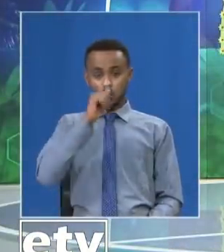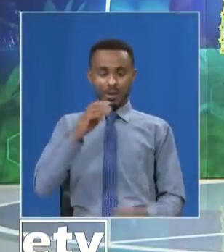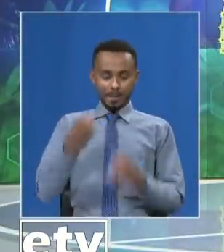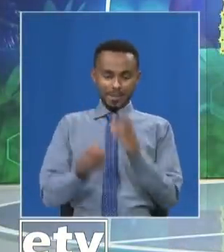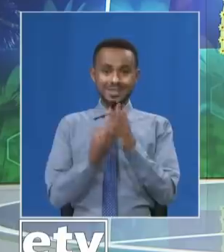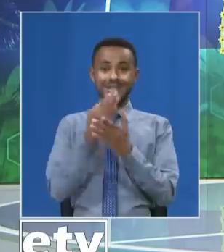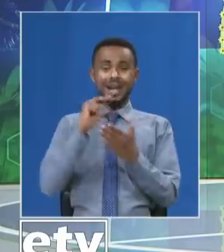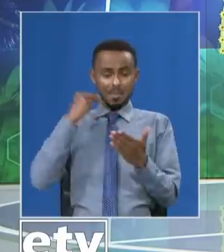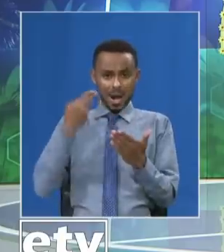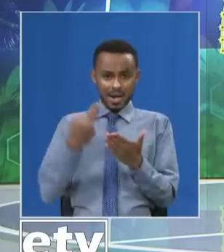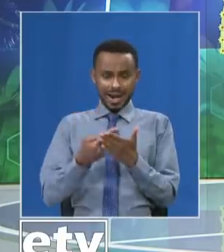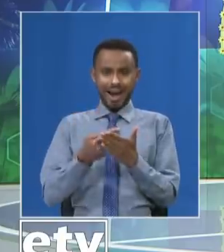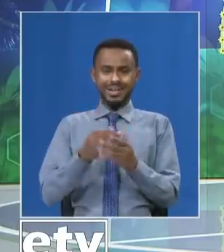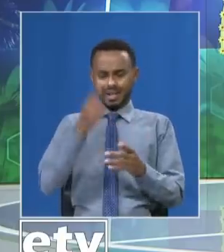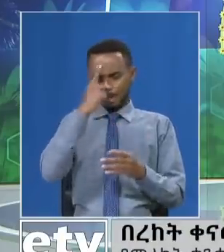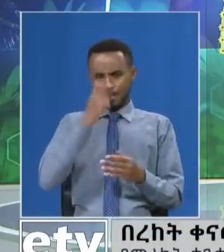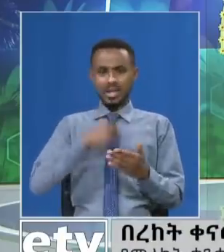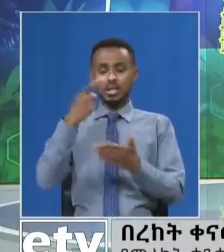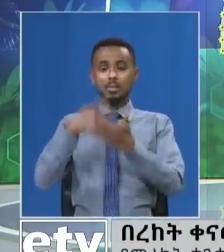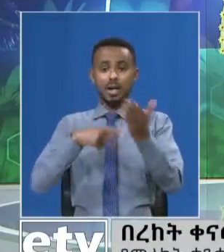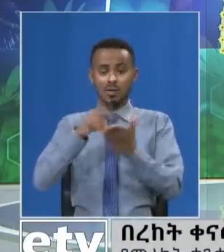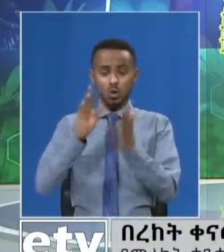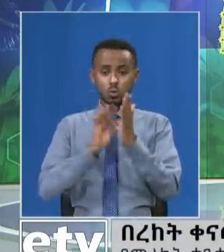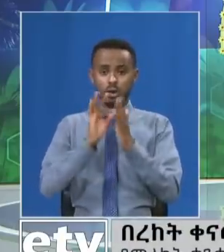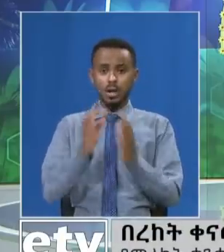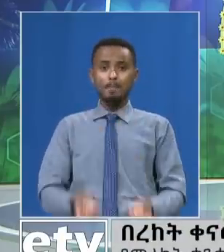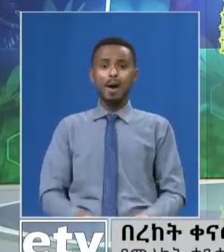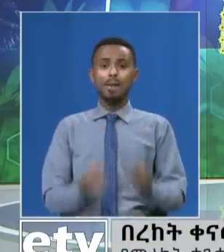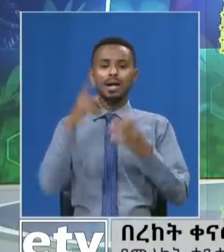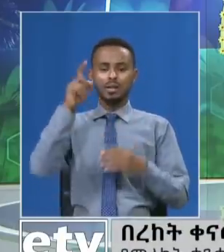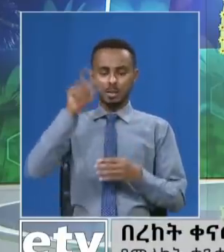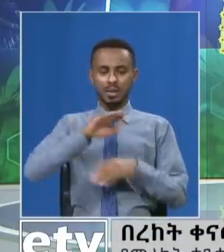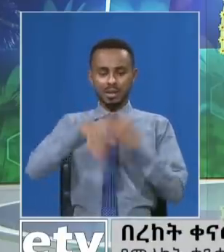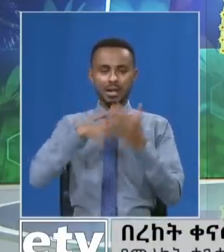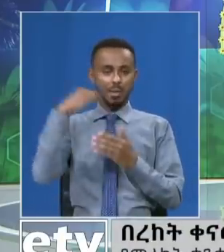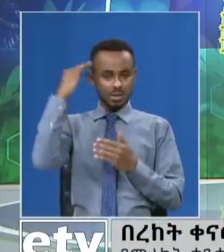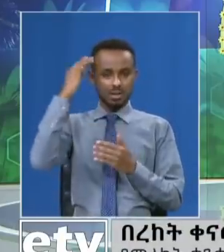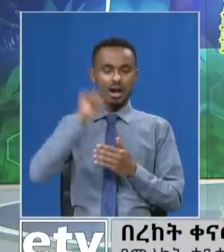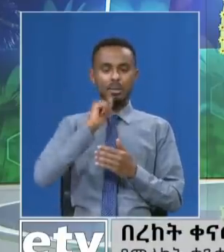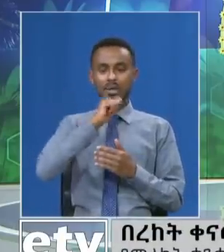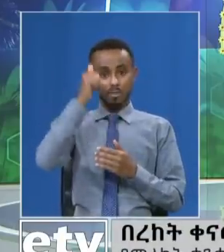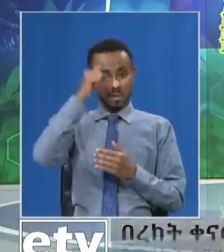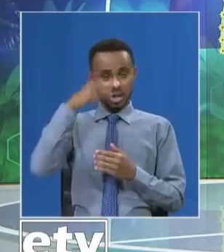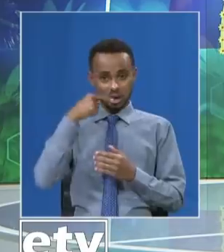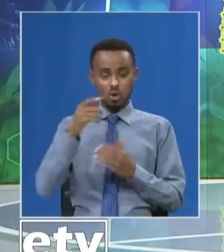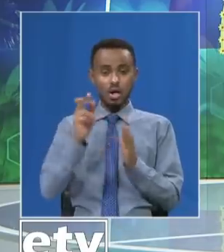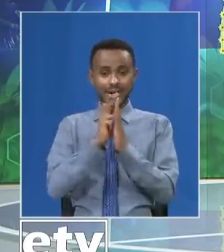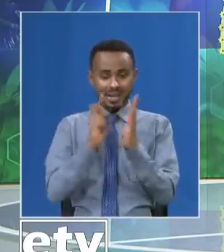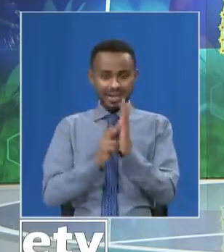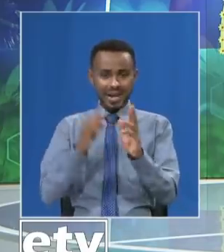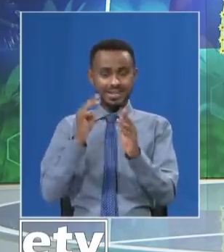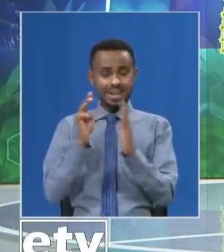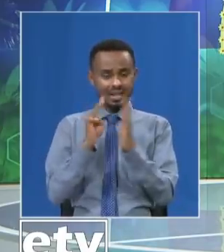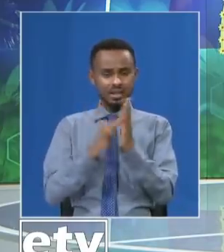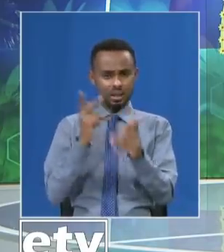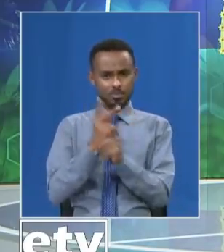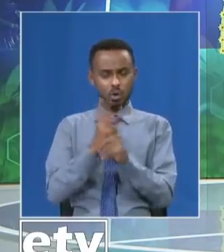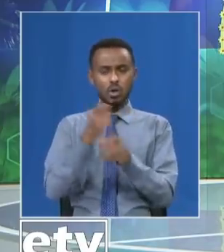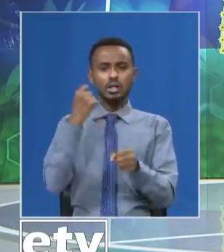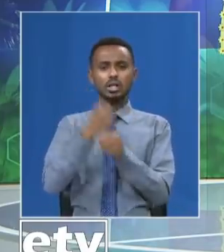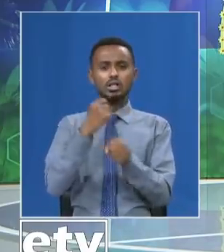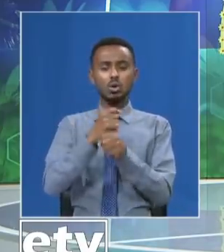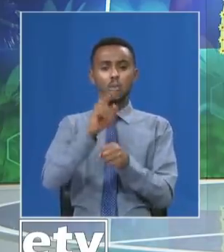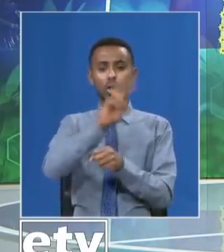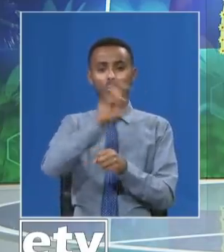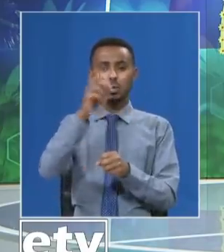የኢትዮጵያን ብልጽግና ለማረጋጋት የታማኝ ግብር ከፋዮችን ቁጥር ማበራከት እንደሚገባ ጠቅላይ ሚኒስትር አብይ አህመድ ገለጹ። ህግና ስርዓትን ተጠብቀው የሰሩ